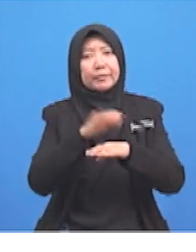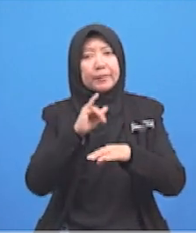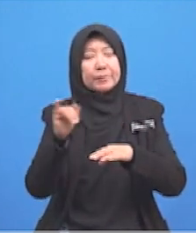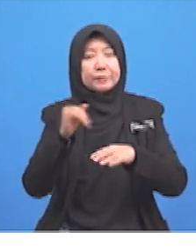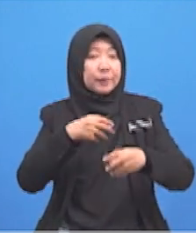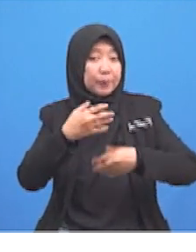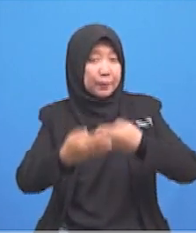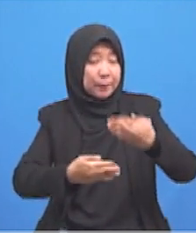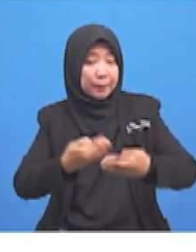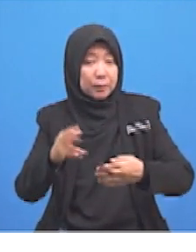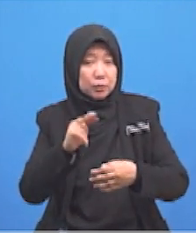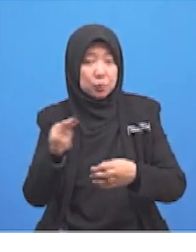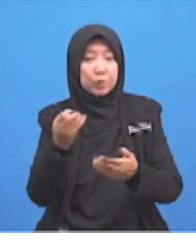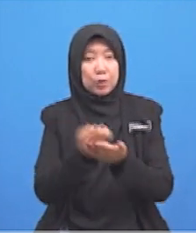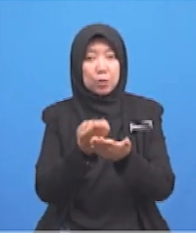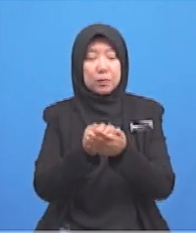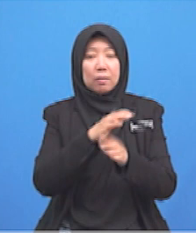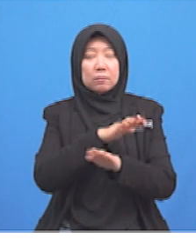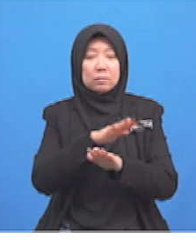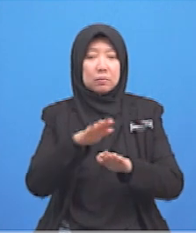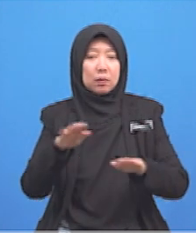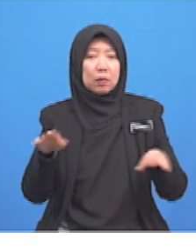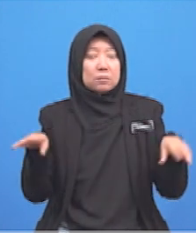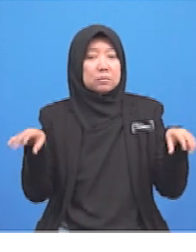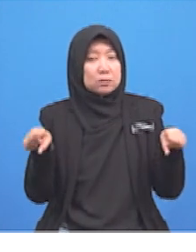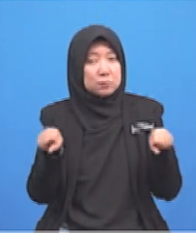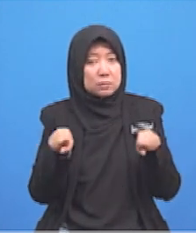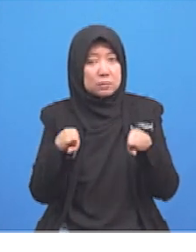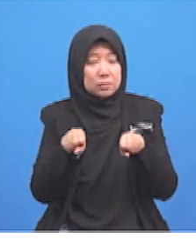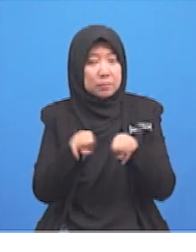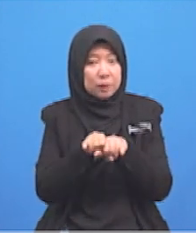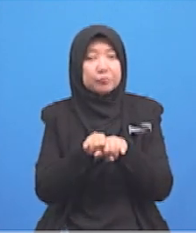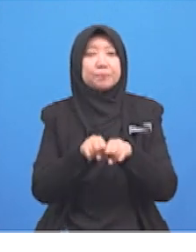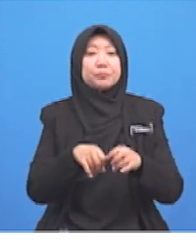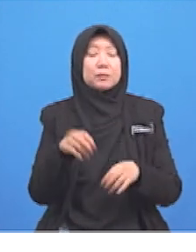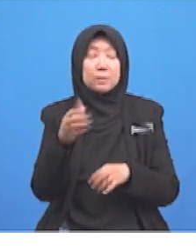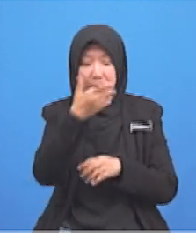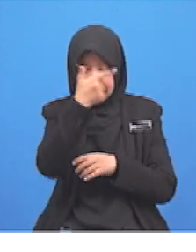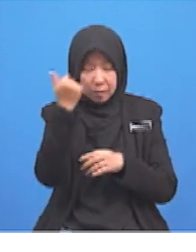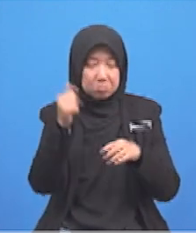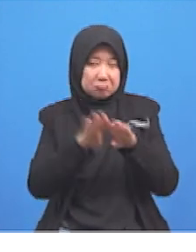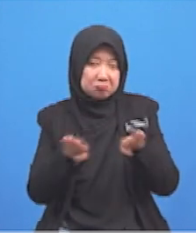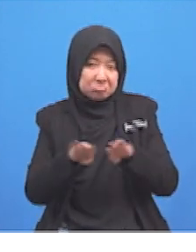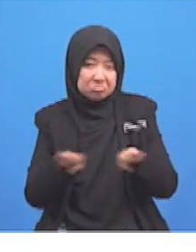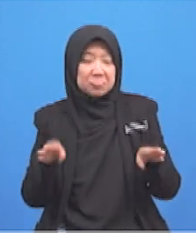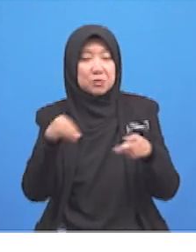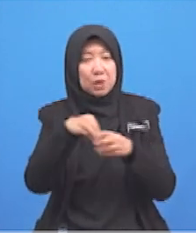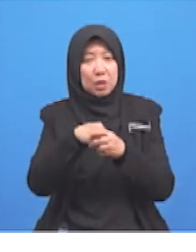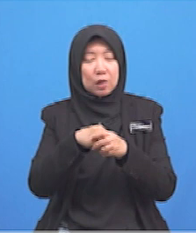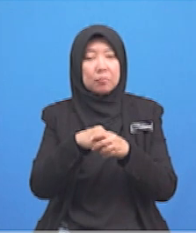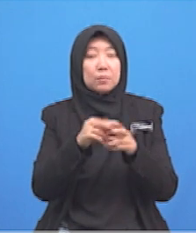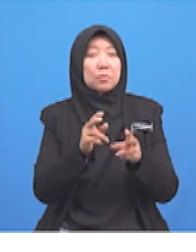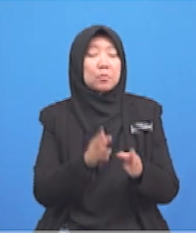kemajuan ekonomi yang tidak seimbang kerana cara pentadbiran residen yang berbeza-beza dalam